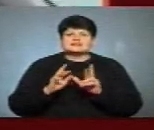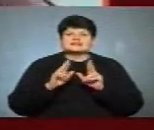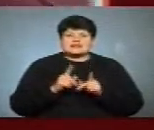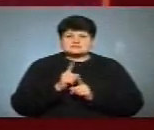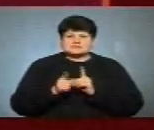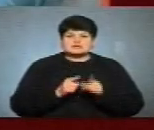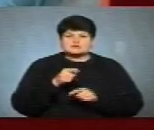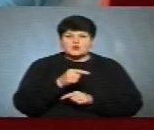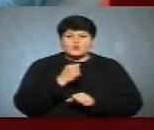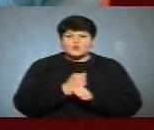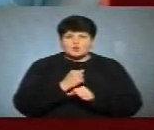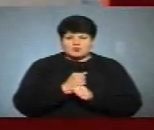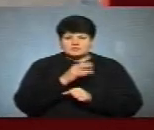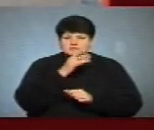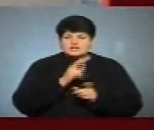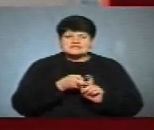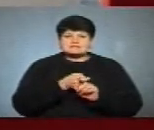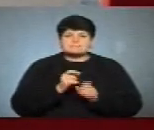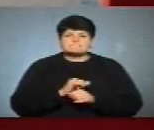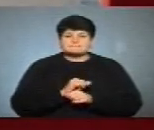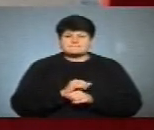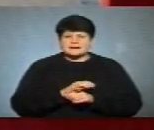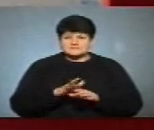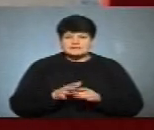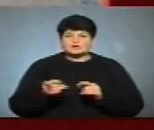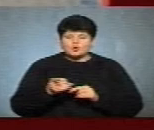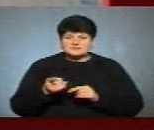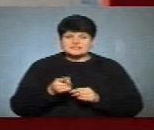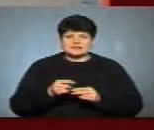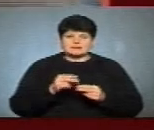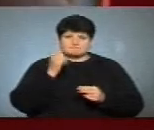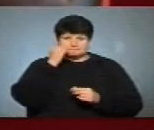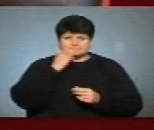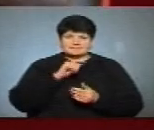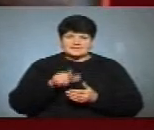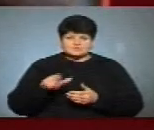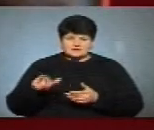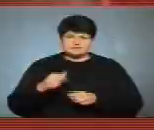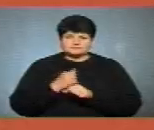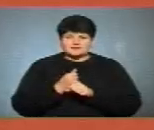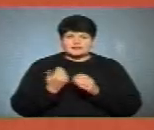пандемії? Тернопільські пенсіонерки вчилися виготовляти новорічні прикраси з бісеру.